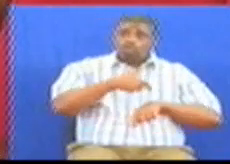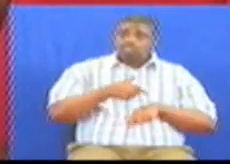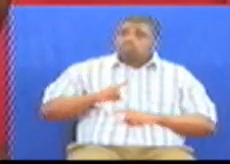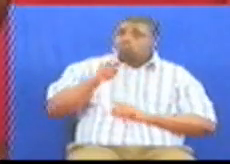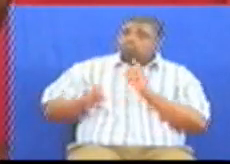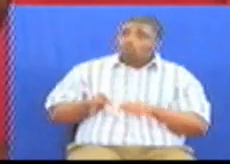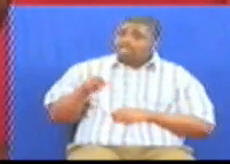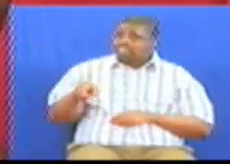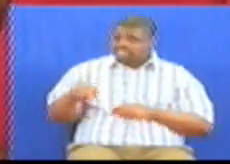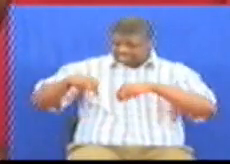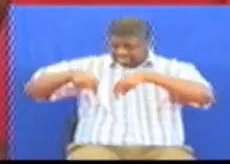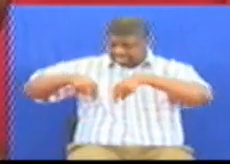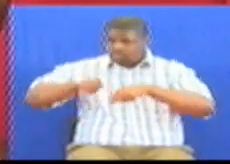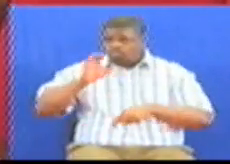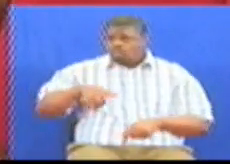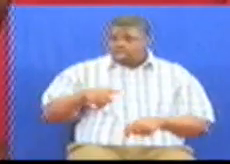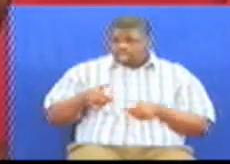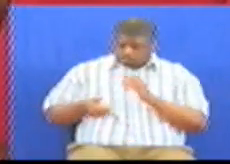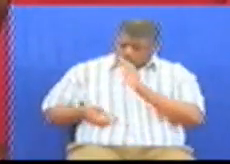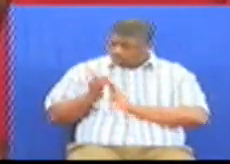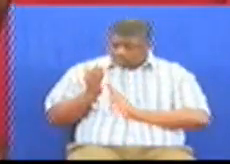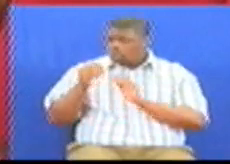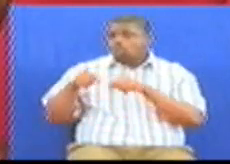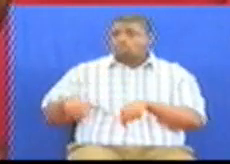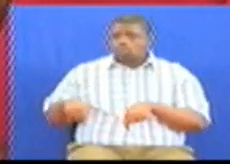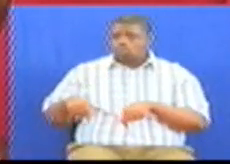hapa mwaka huu mwanzoni,